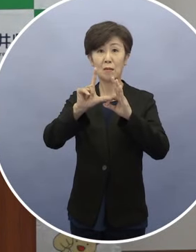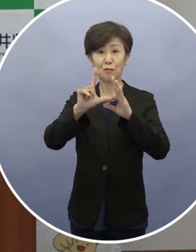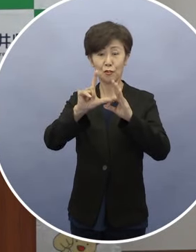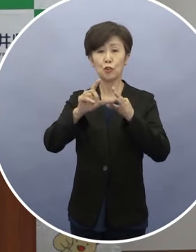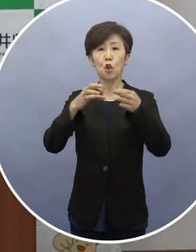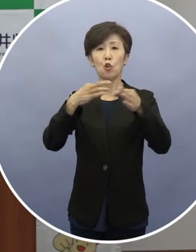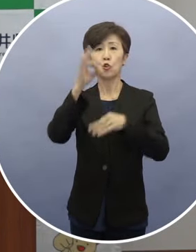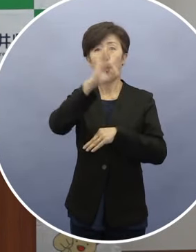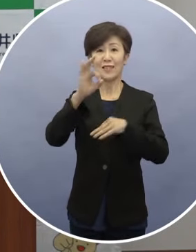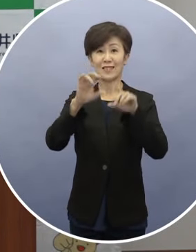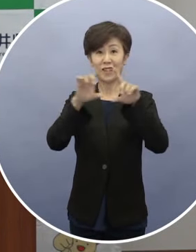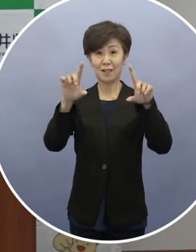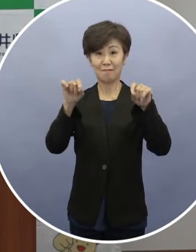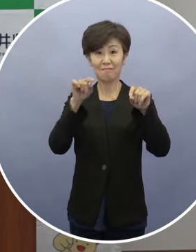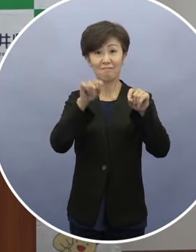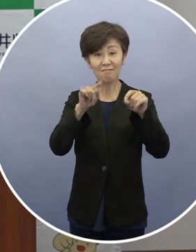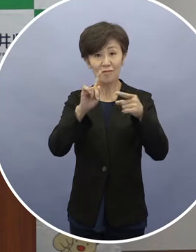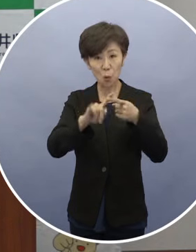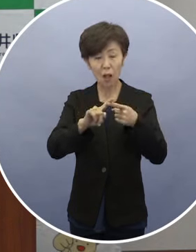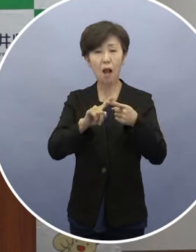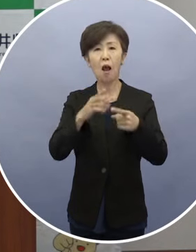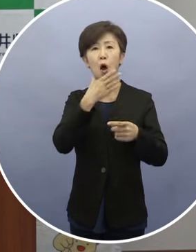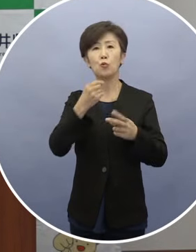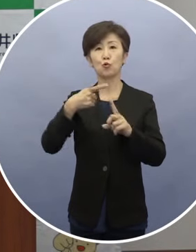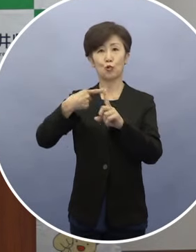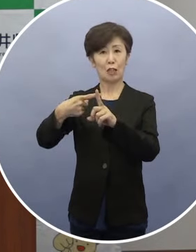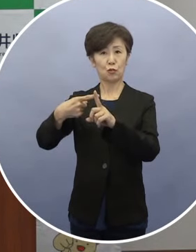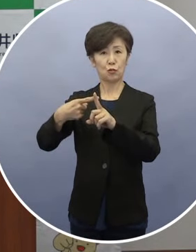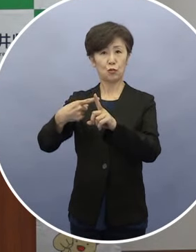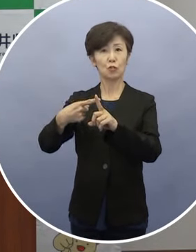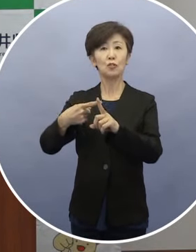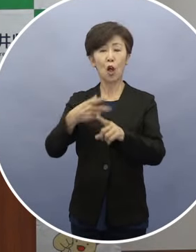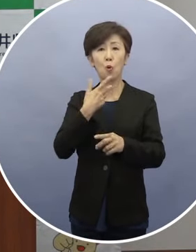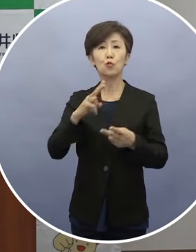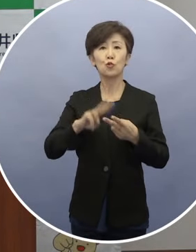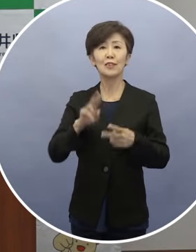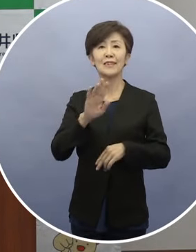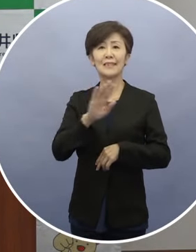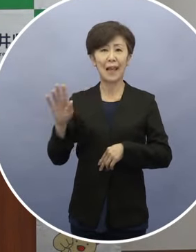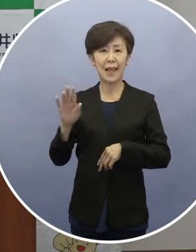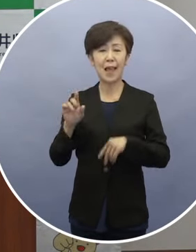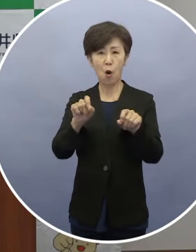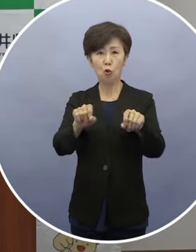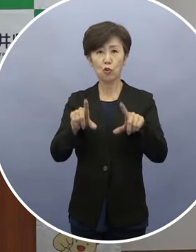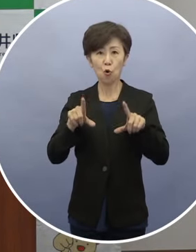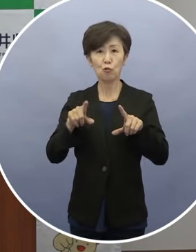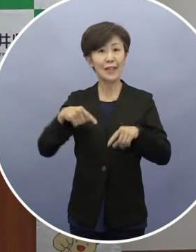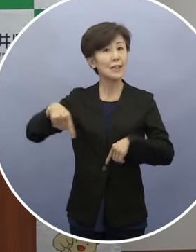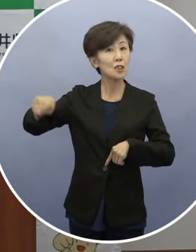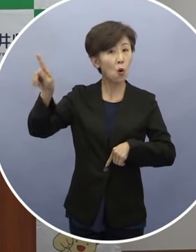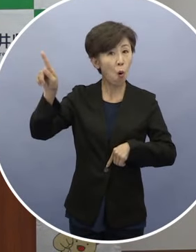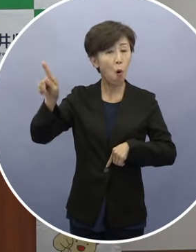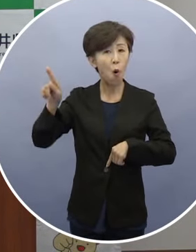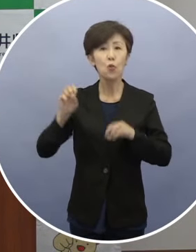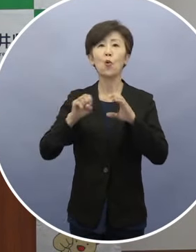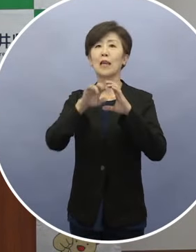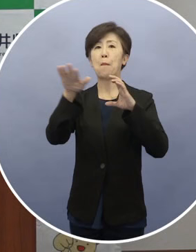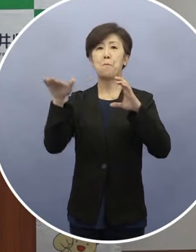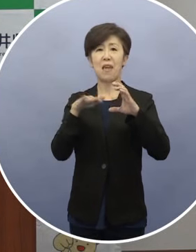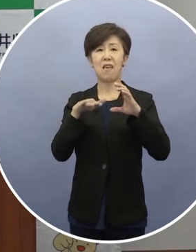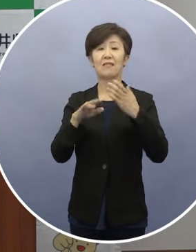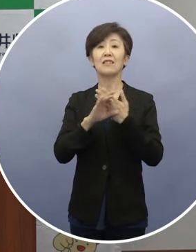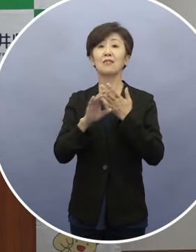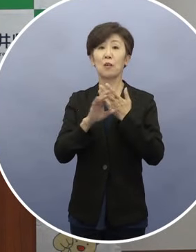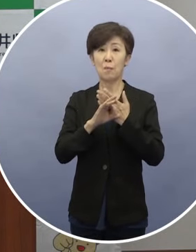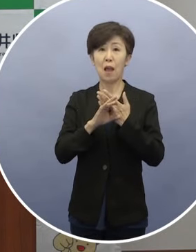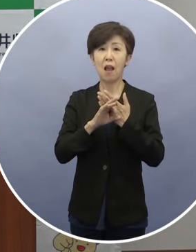付き商品券であったり、それから福タスだとかですね、福井でお得公用キャンペーンとかですね、例